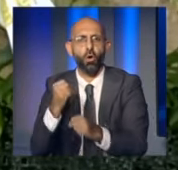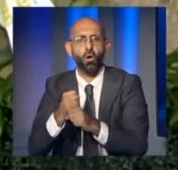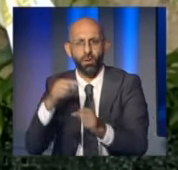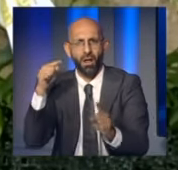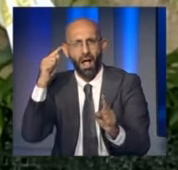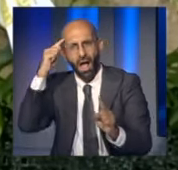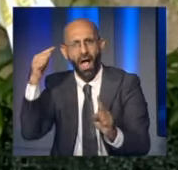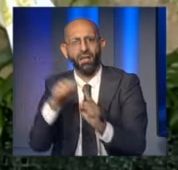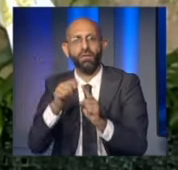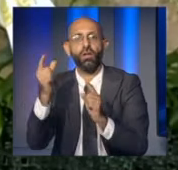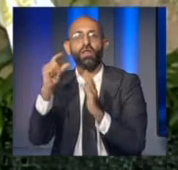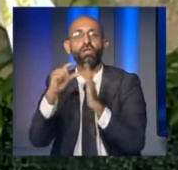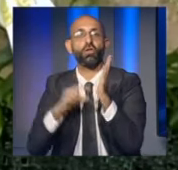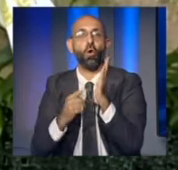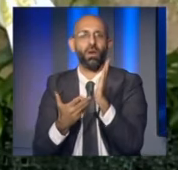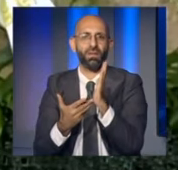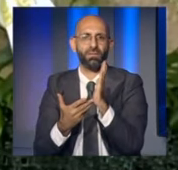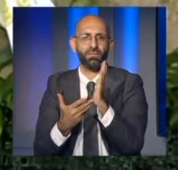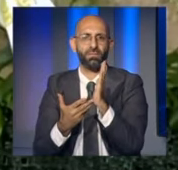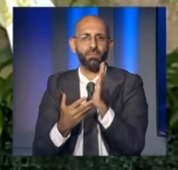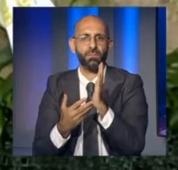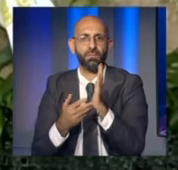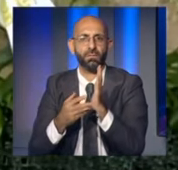لعدم انتخاب رئيس للجمهورية